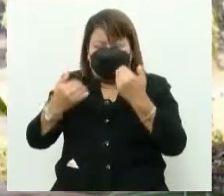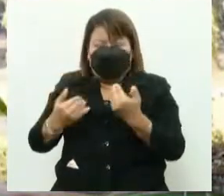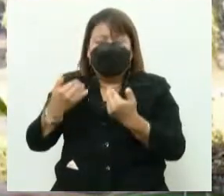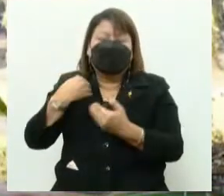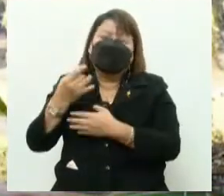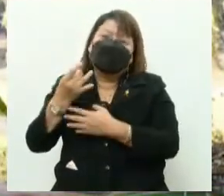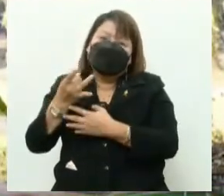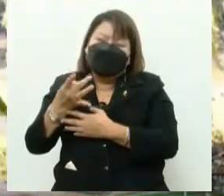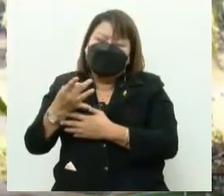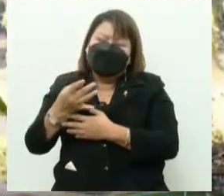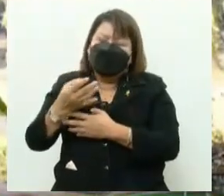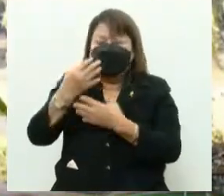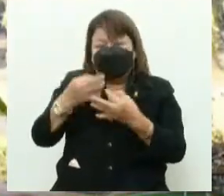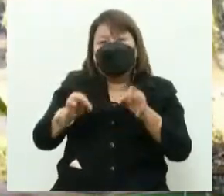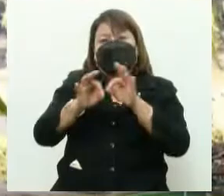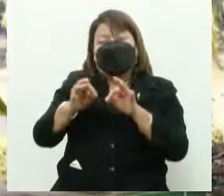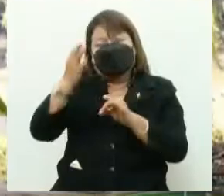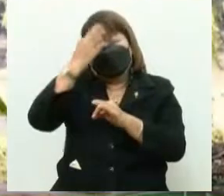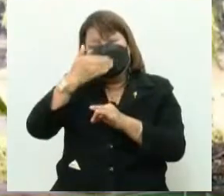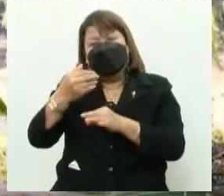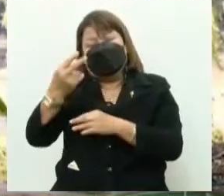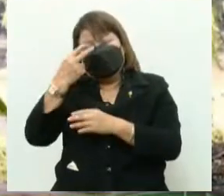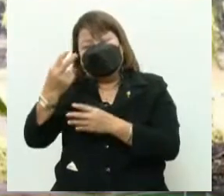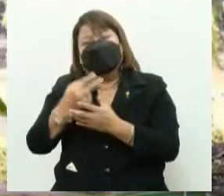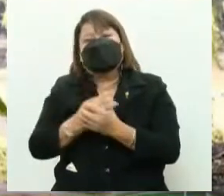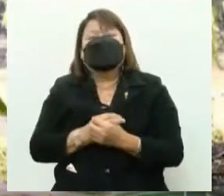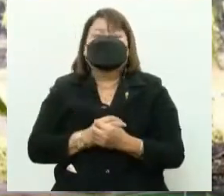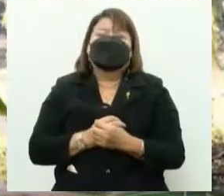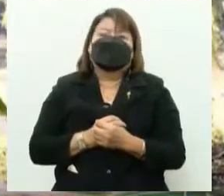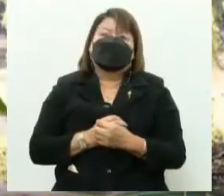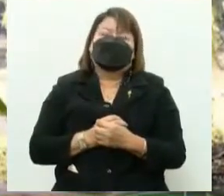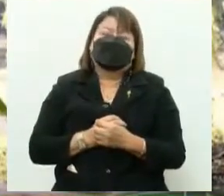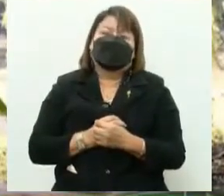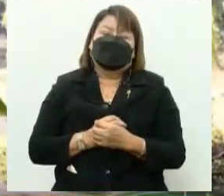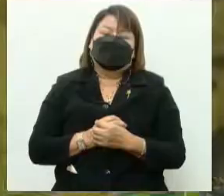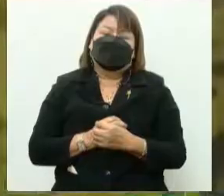ไรที่เด่นและสวยงามอย่างไรเราไปติดตามรับชมกันเลยนะคะ